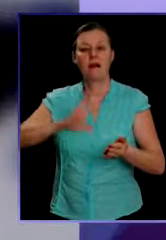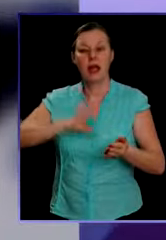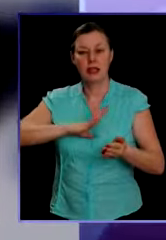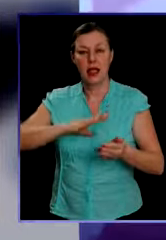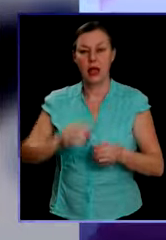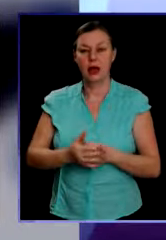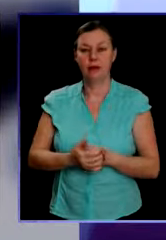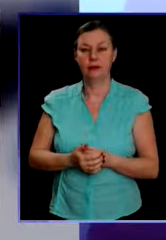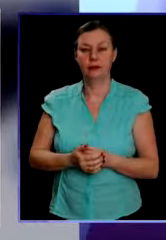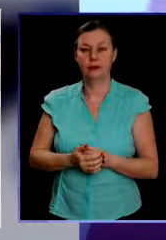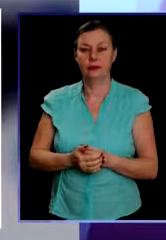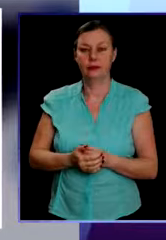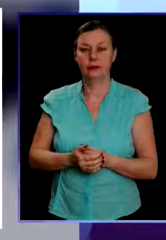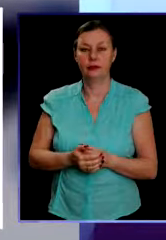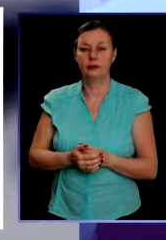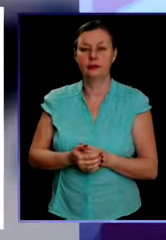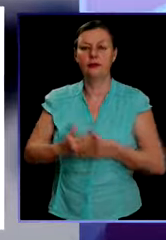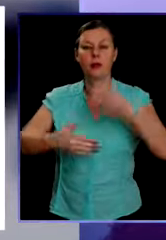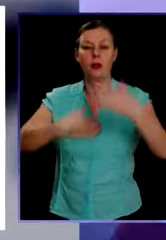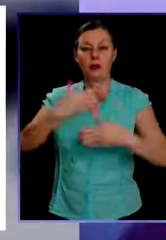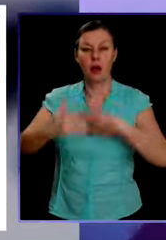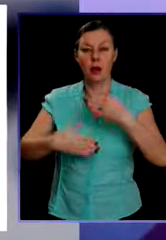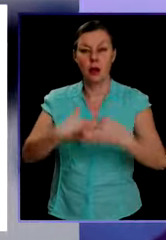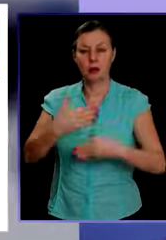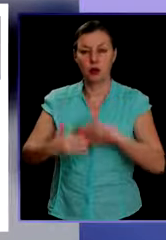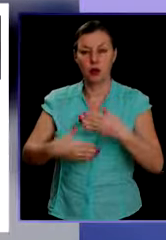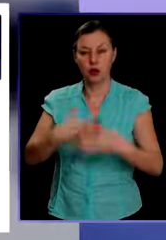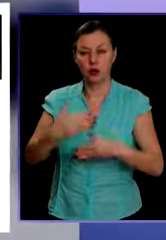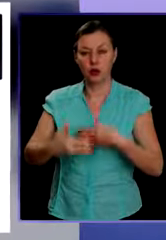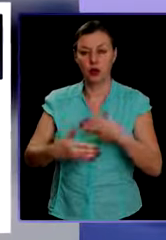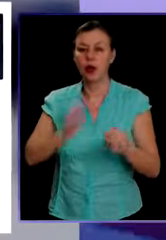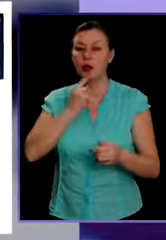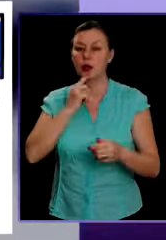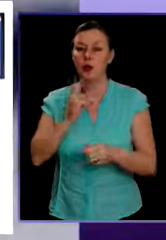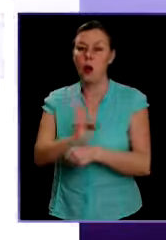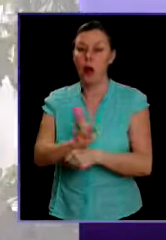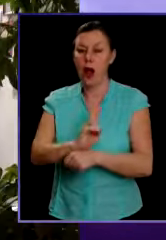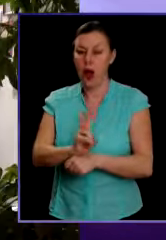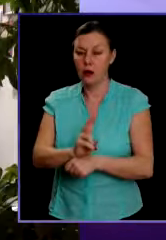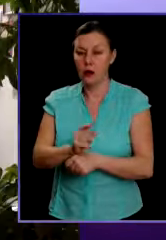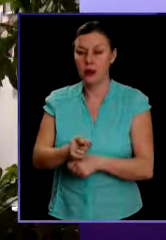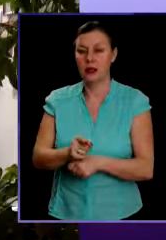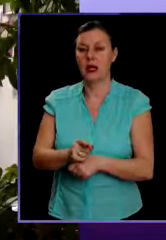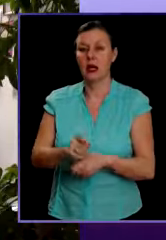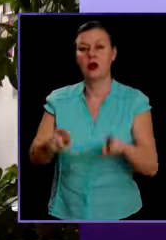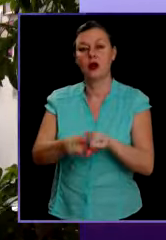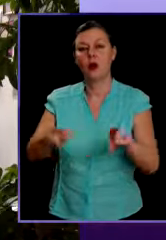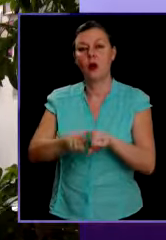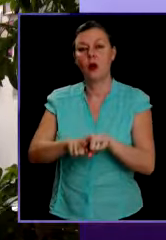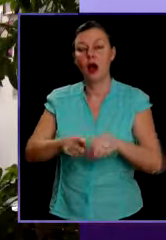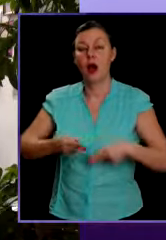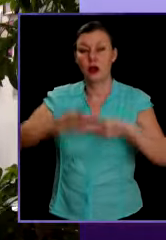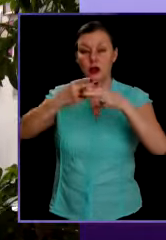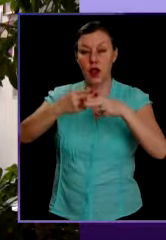kockázati tényezők. A folyamatos cukormonitorizálás olyan